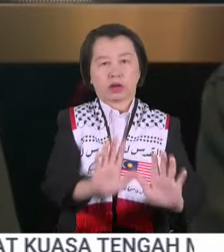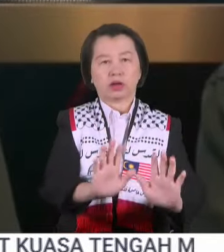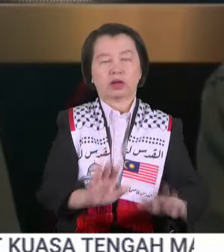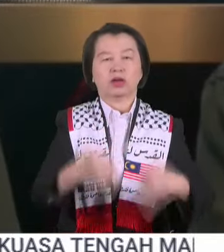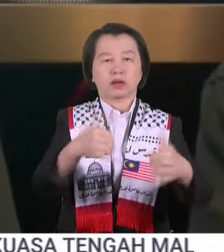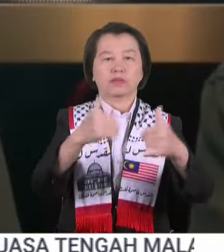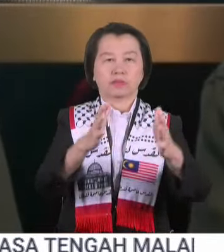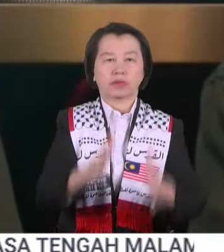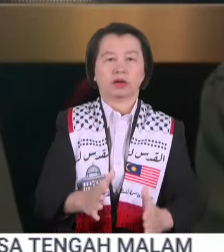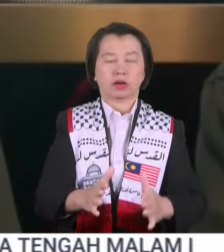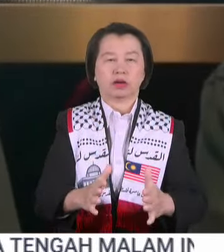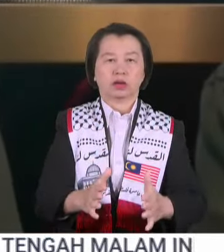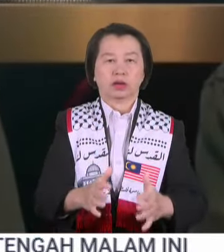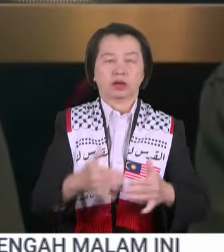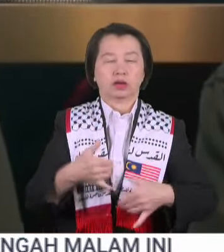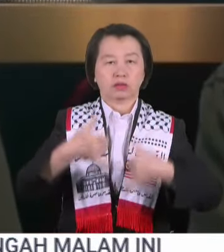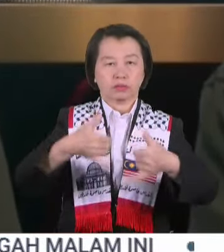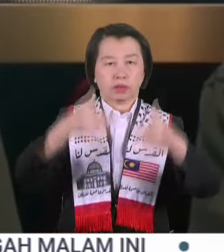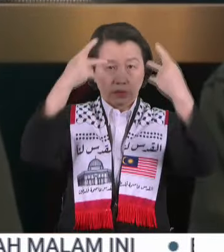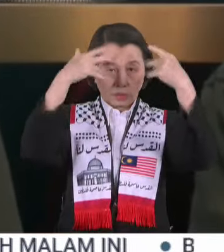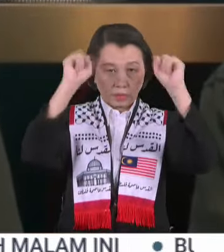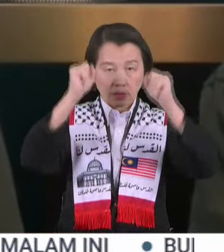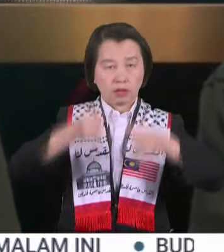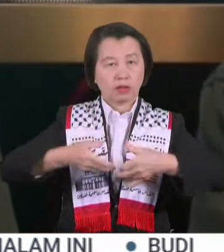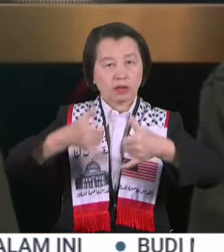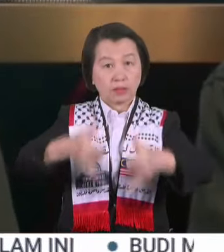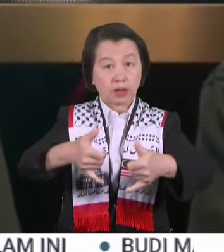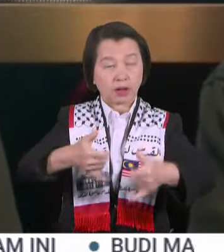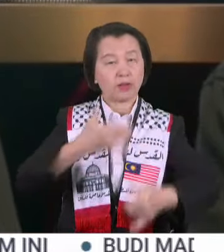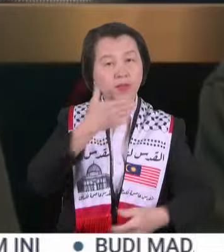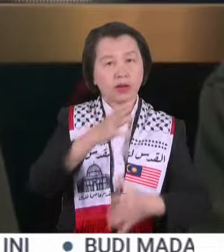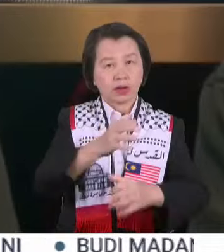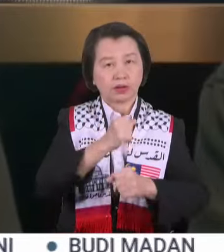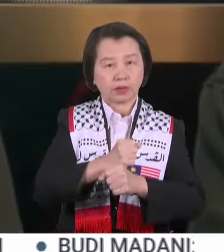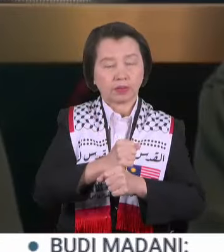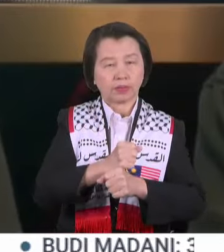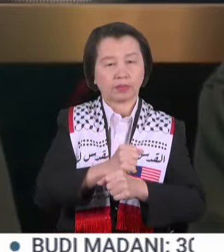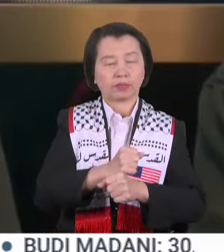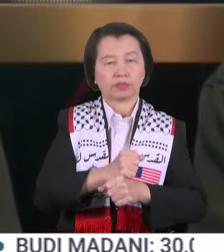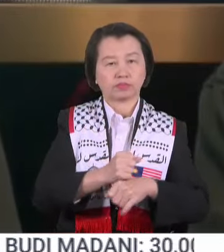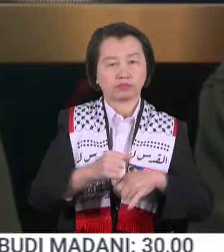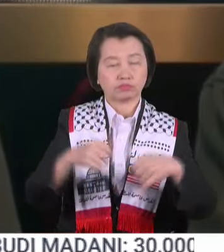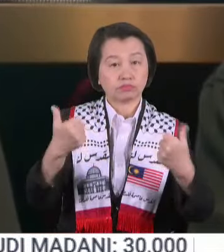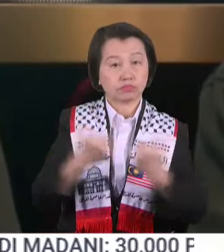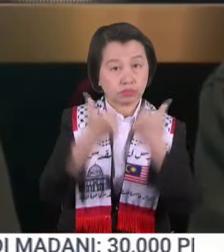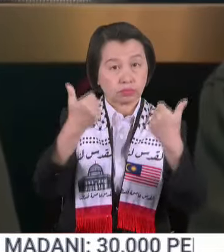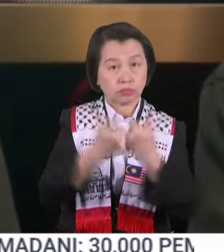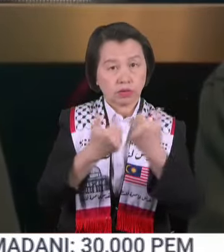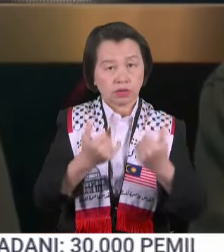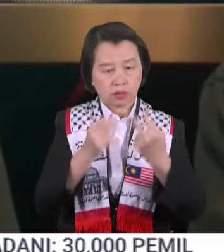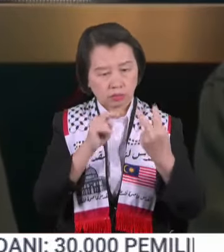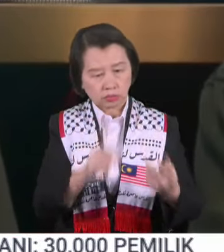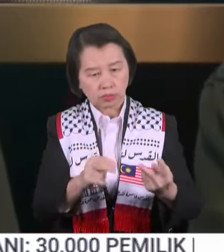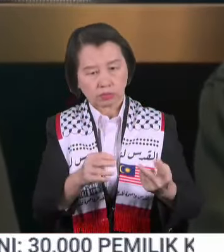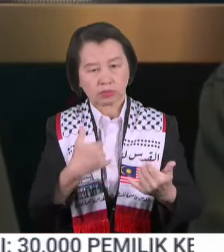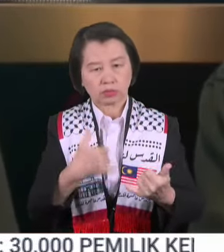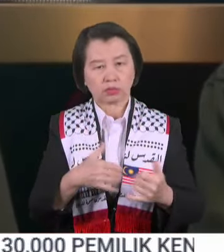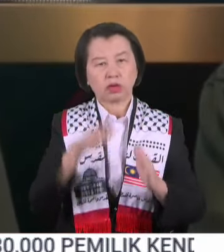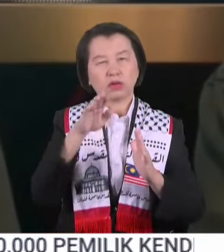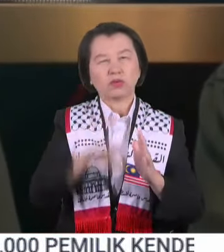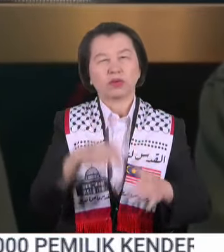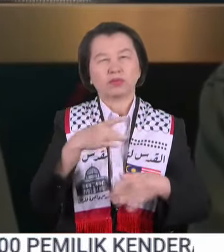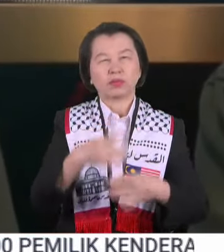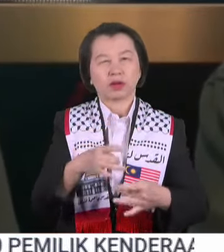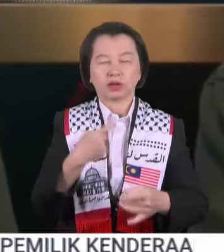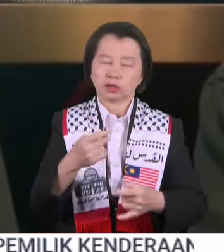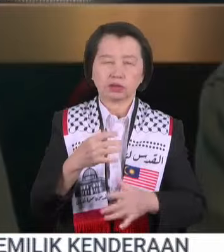peringkat Piala Presiden atau Piala Belia untuk mendapat minit perlawanan. Hari ini kita lihat diorang ni kurang minit perlawanan di peringkat pemenangan.